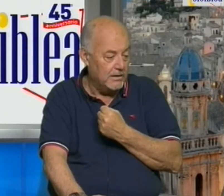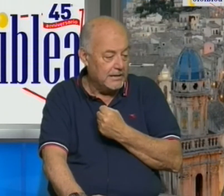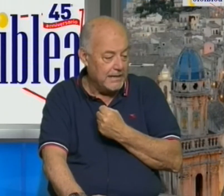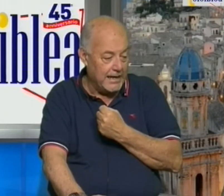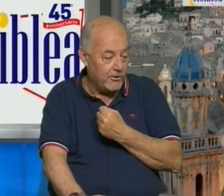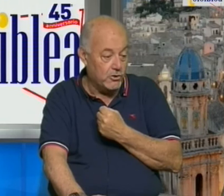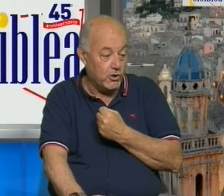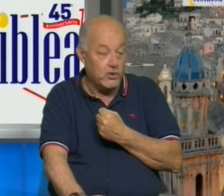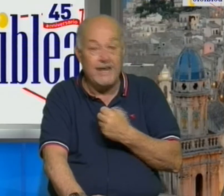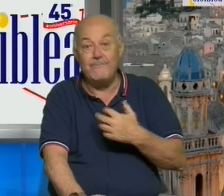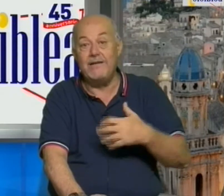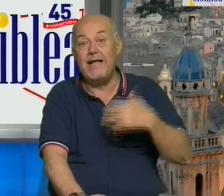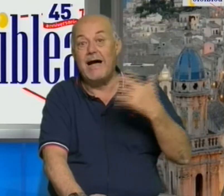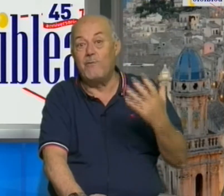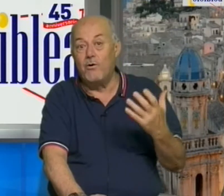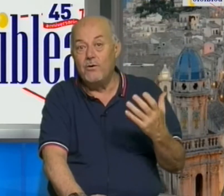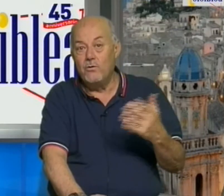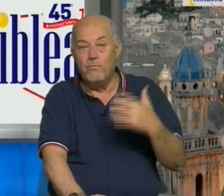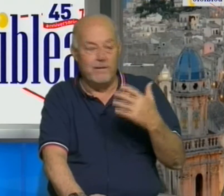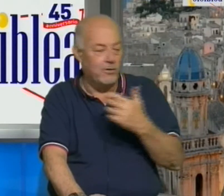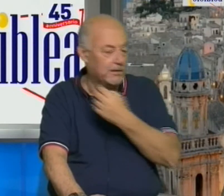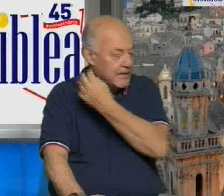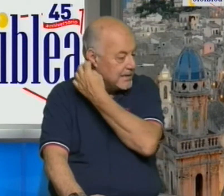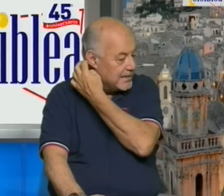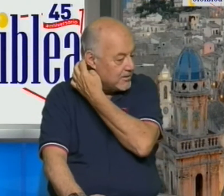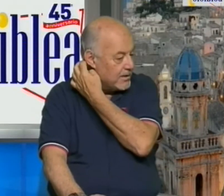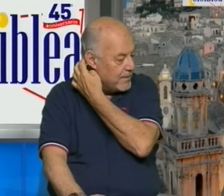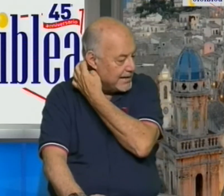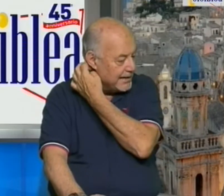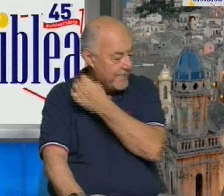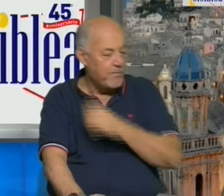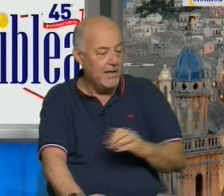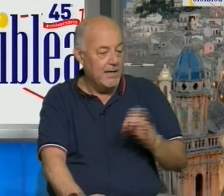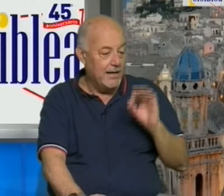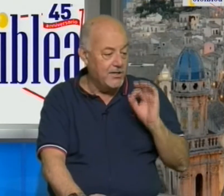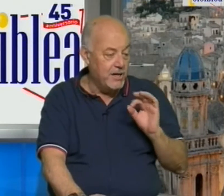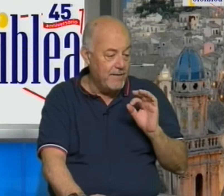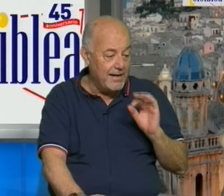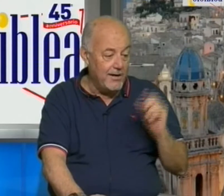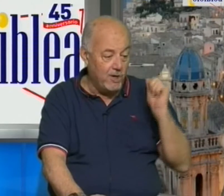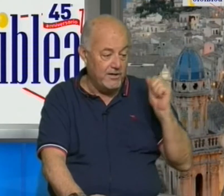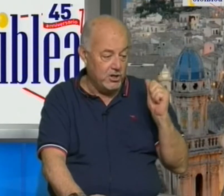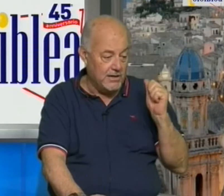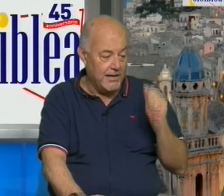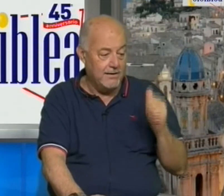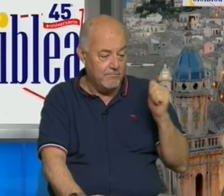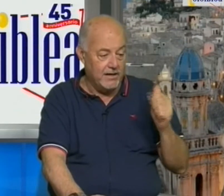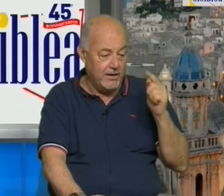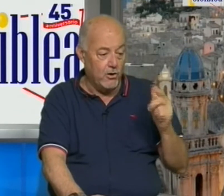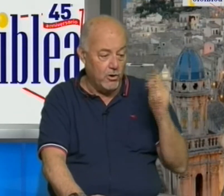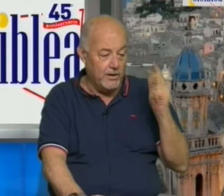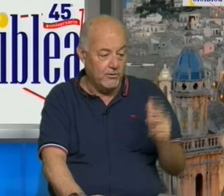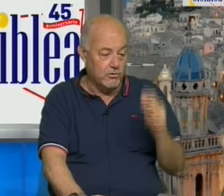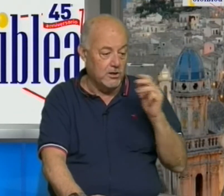traffico dell'anno scorso. E vi diamo un bel po' di destinazioni. Guardate, la Germania 9 città,